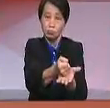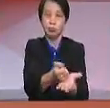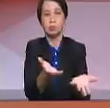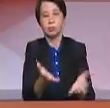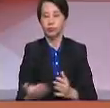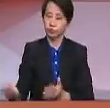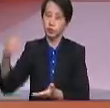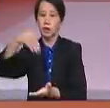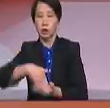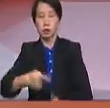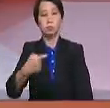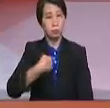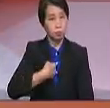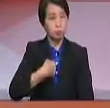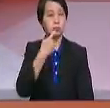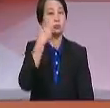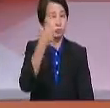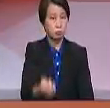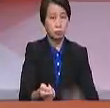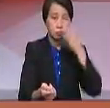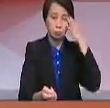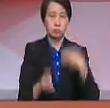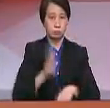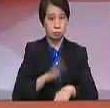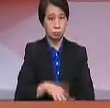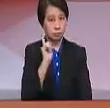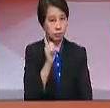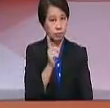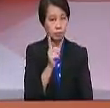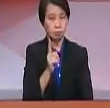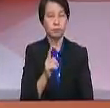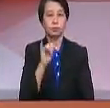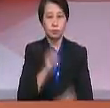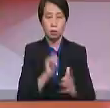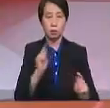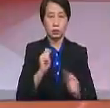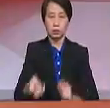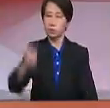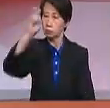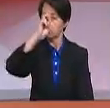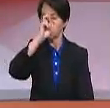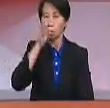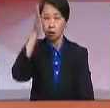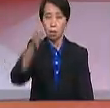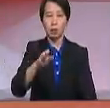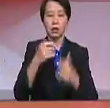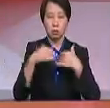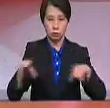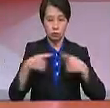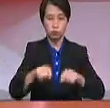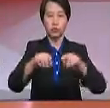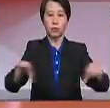lagi, saya memberikan amaran bahawa tindakan tegas akan terus